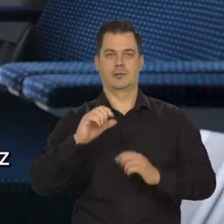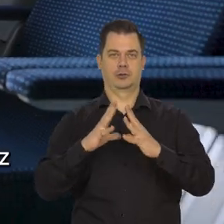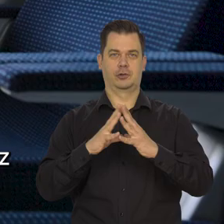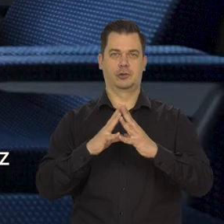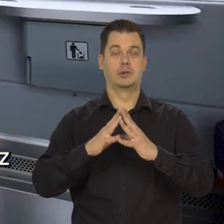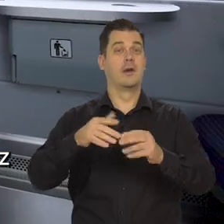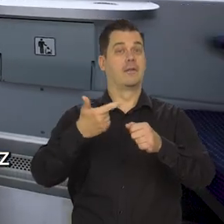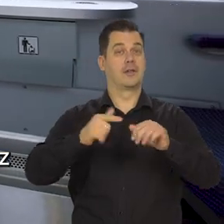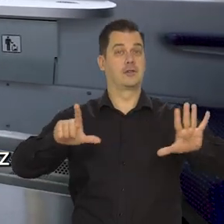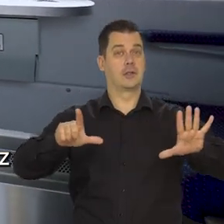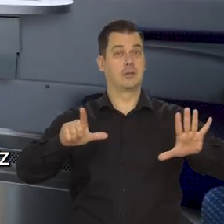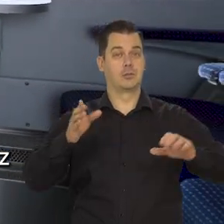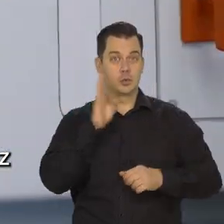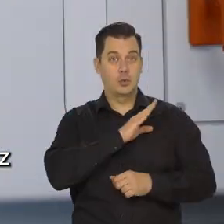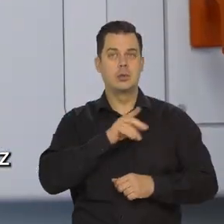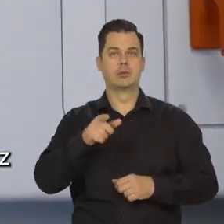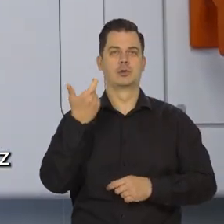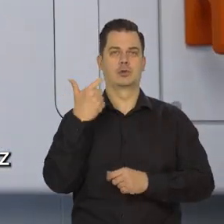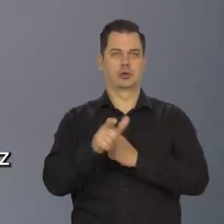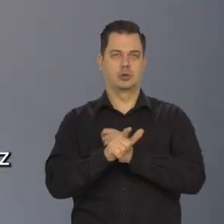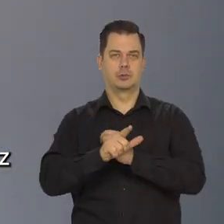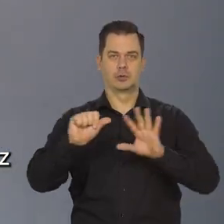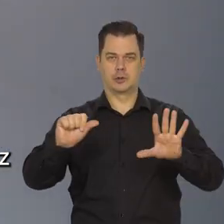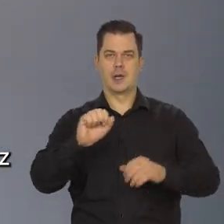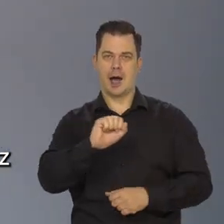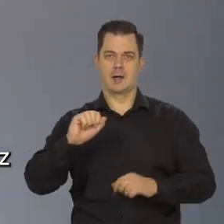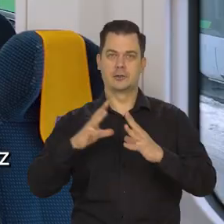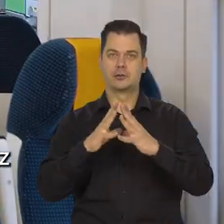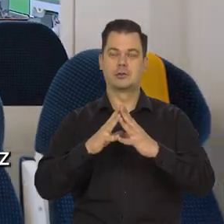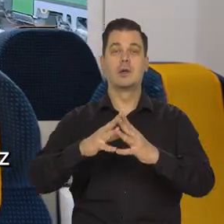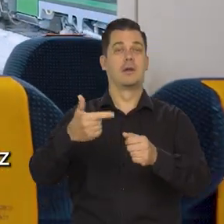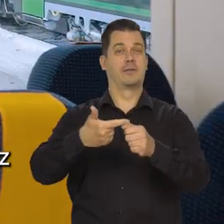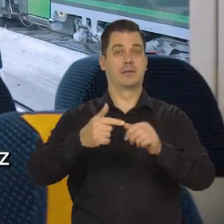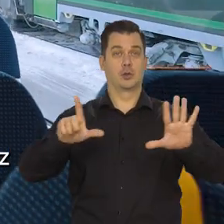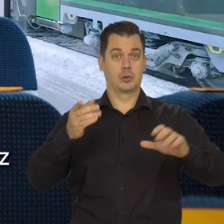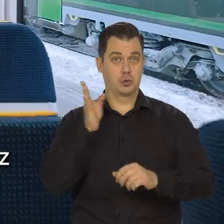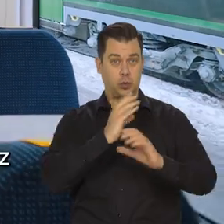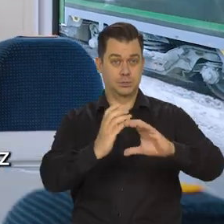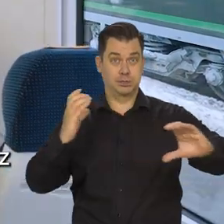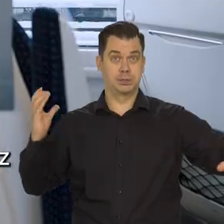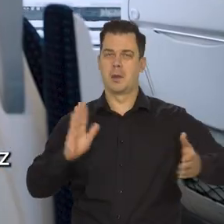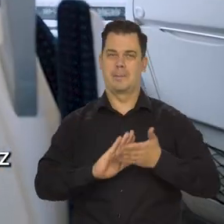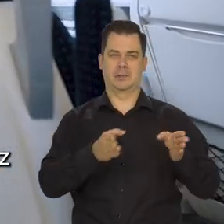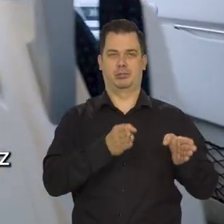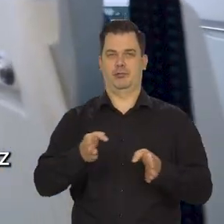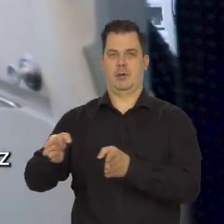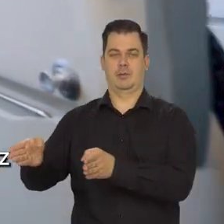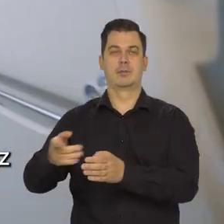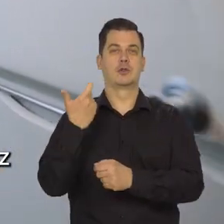178A10, 27 wagonów przedziałowych drugiej klasy typu 176A10 oraz 27 wagonów bezprzedziałowych drugiej